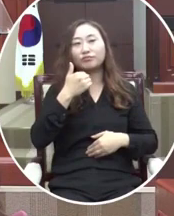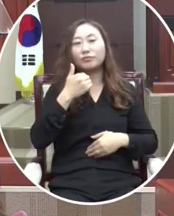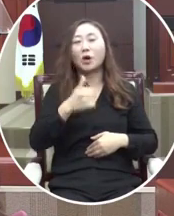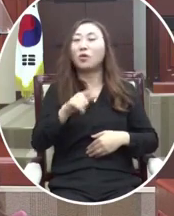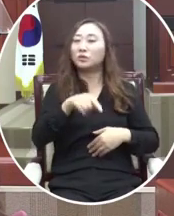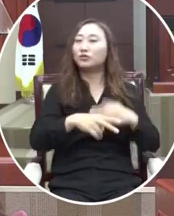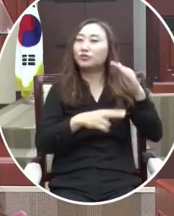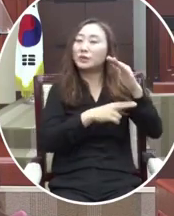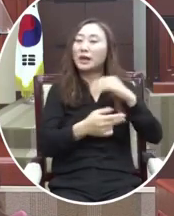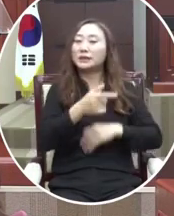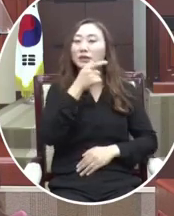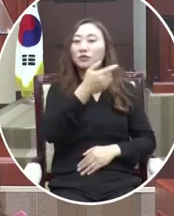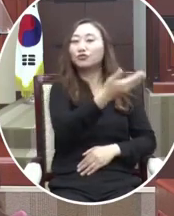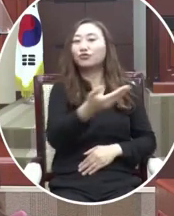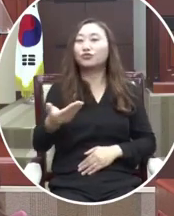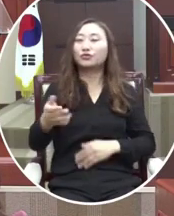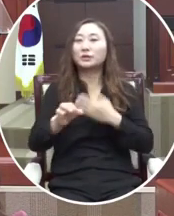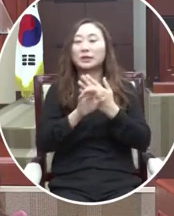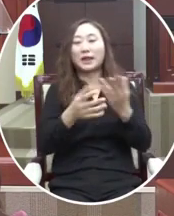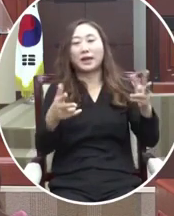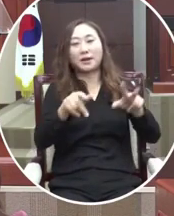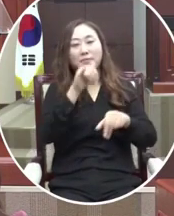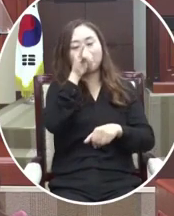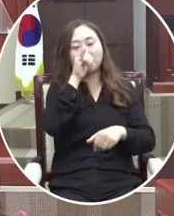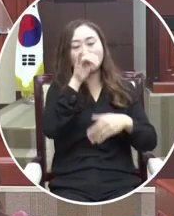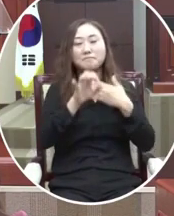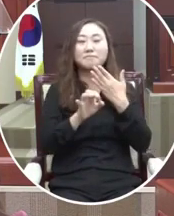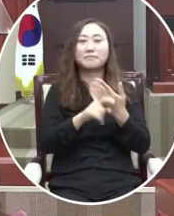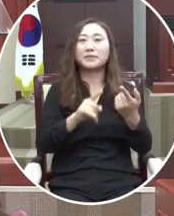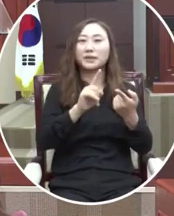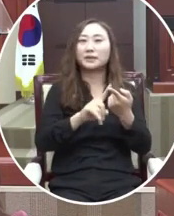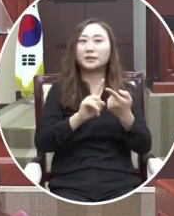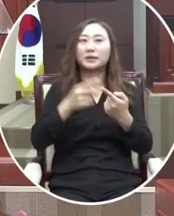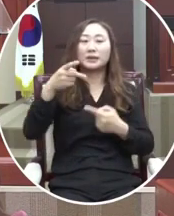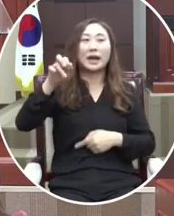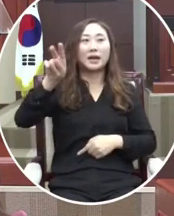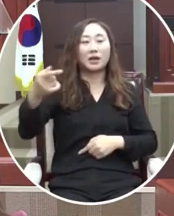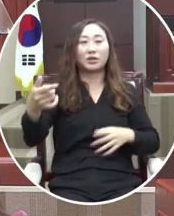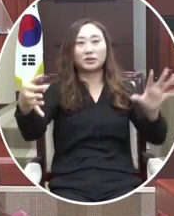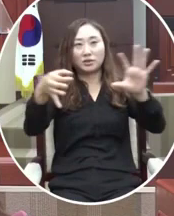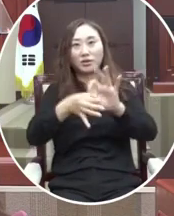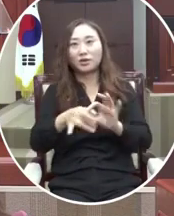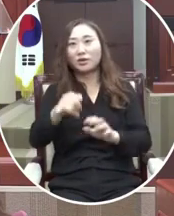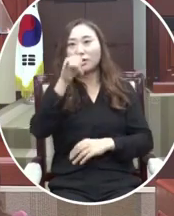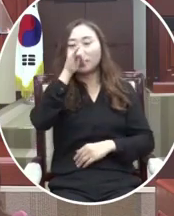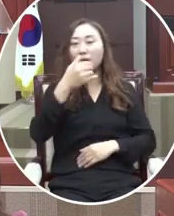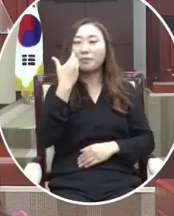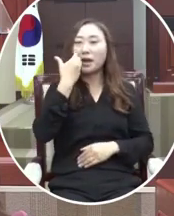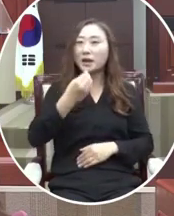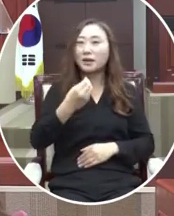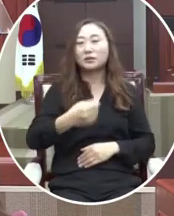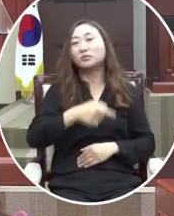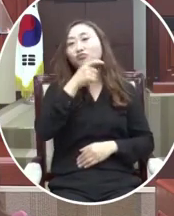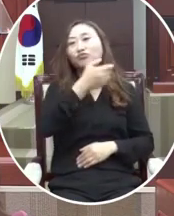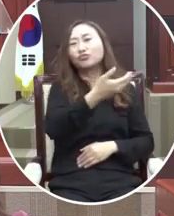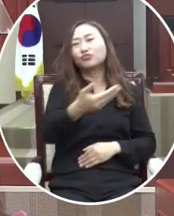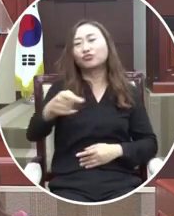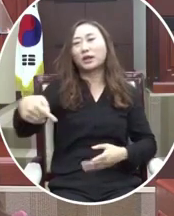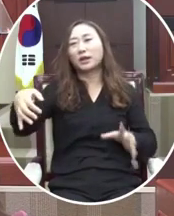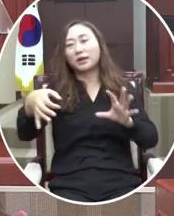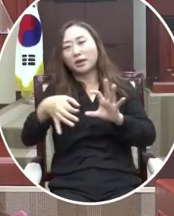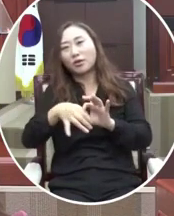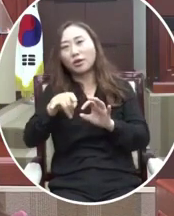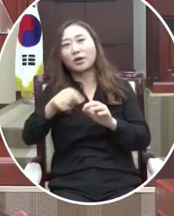공간에서도 이루어집니다 당현천 산책로를 단국 에까지 연장하기 위한 설계를 시작하고 매력적인 수변 활력